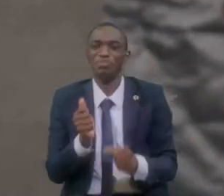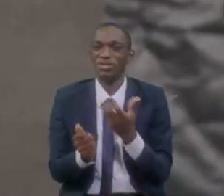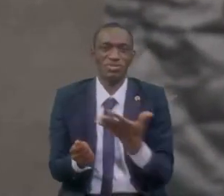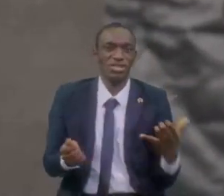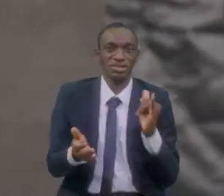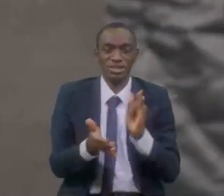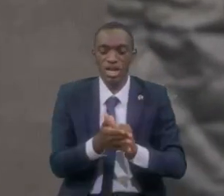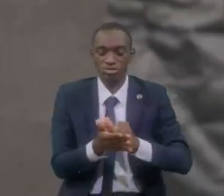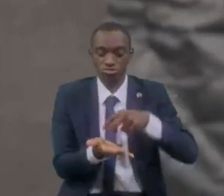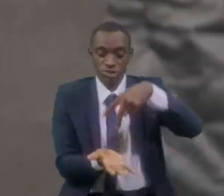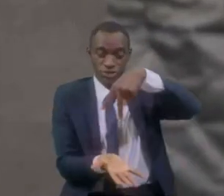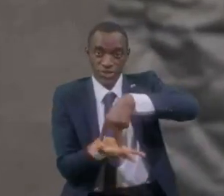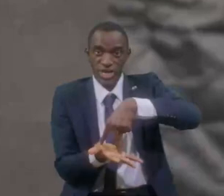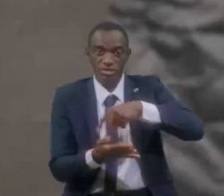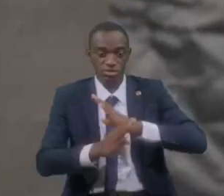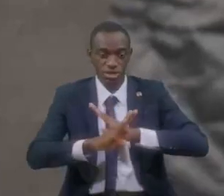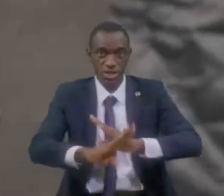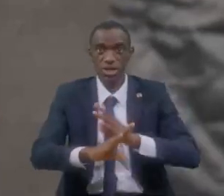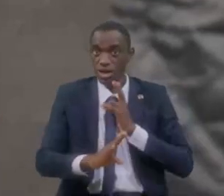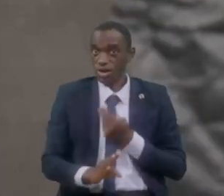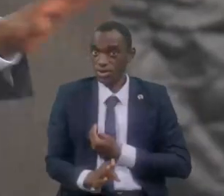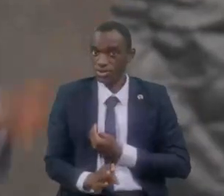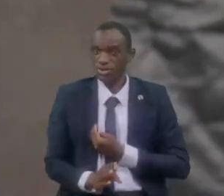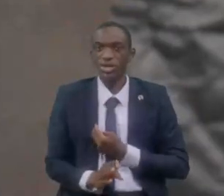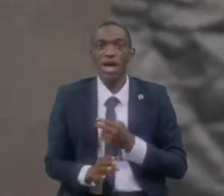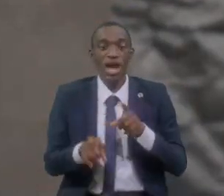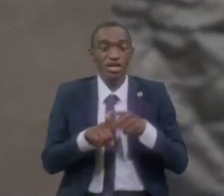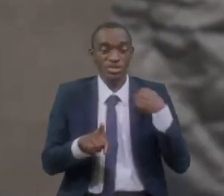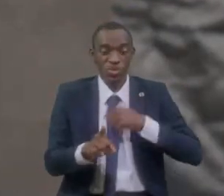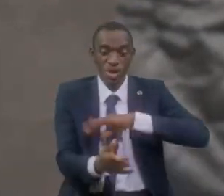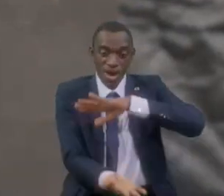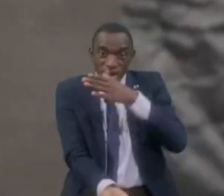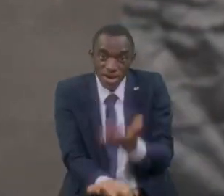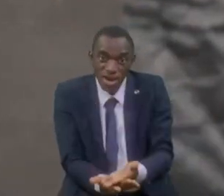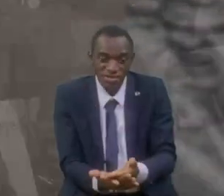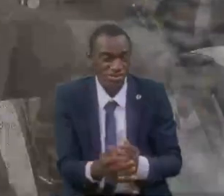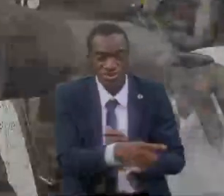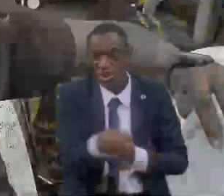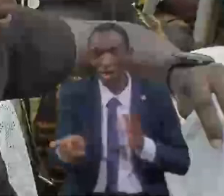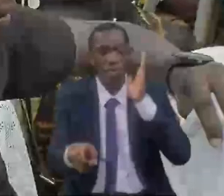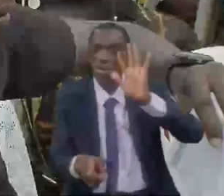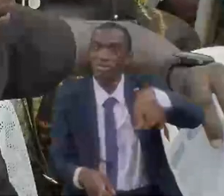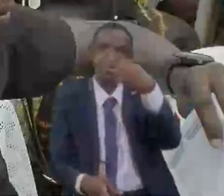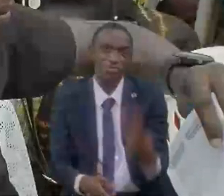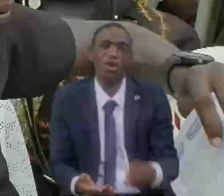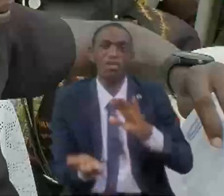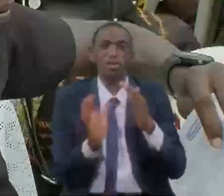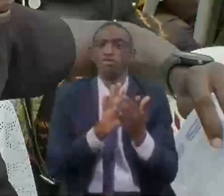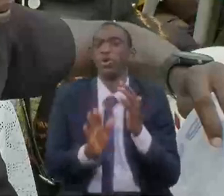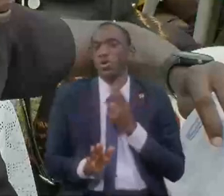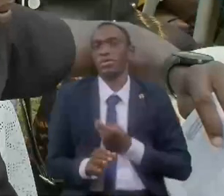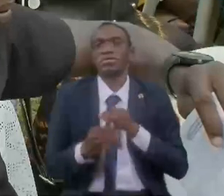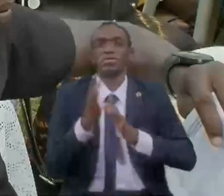Tout ce qui va tenir devant nous, comme nous allons là-bas, ils vont tomber devant nous.